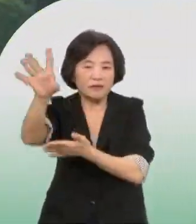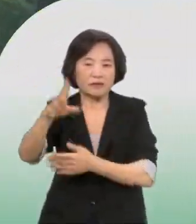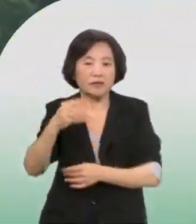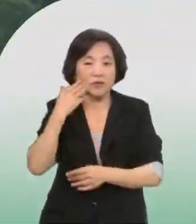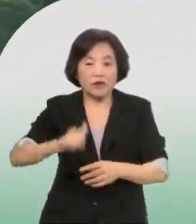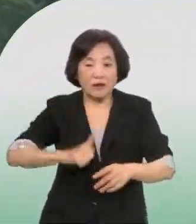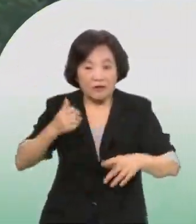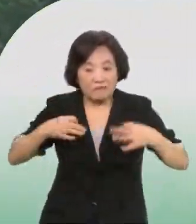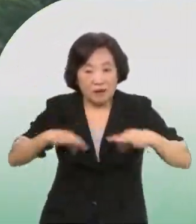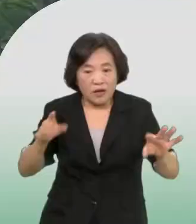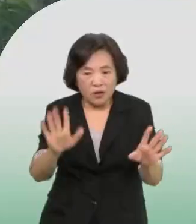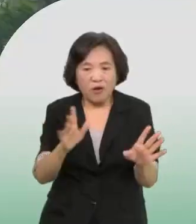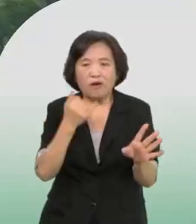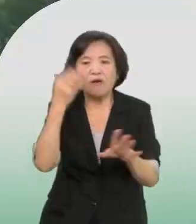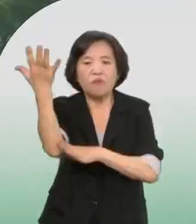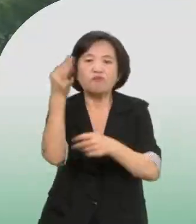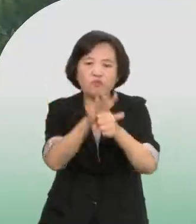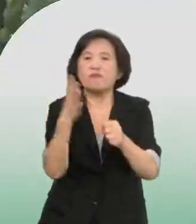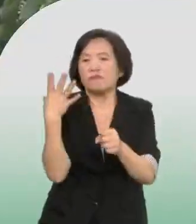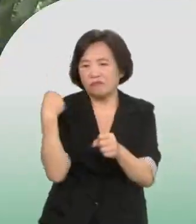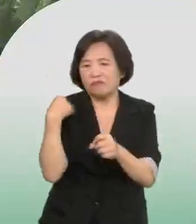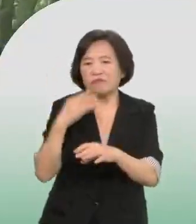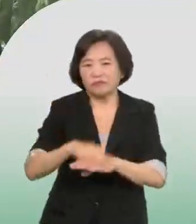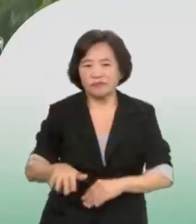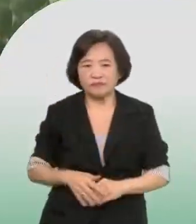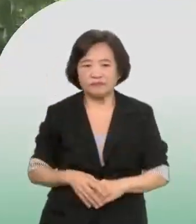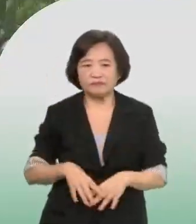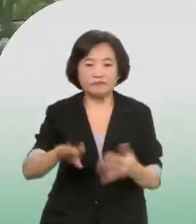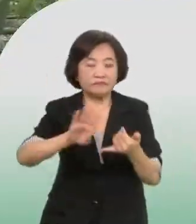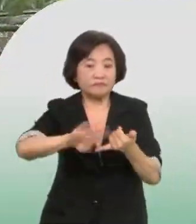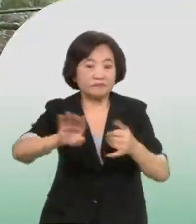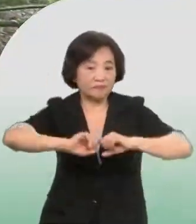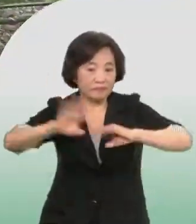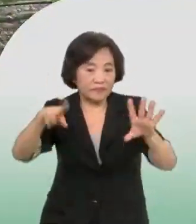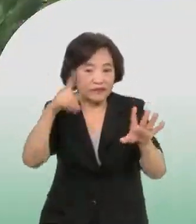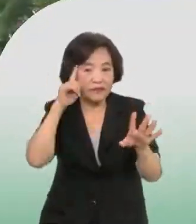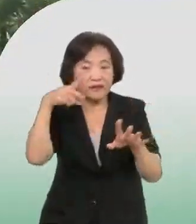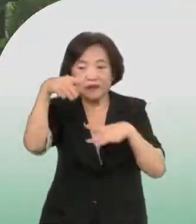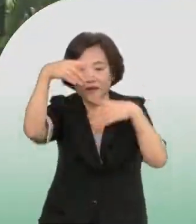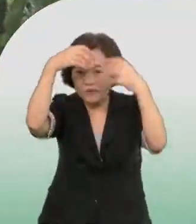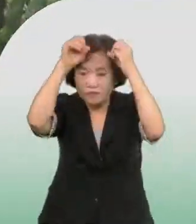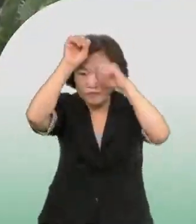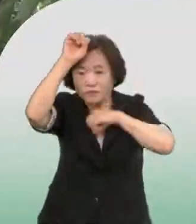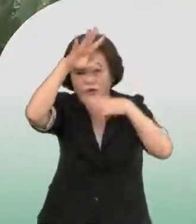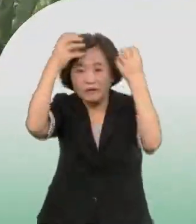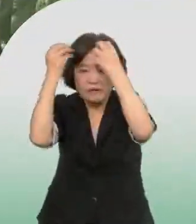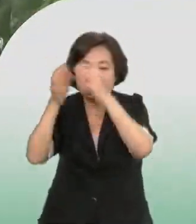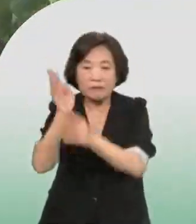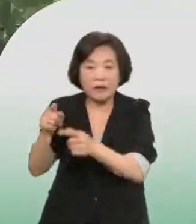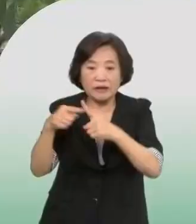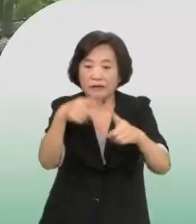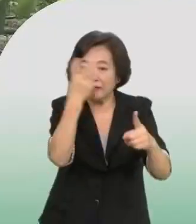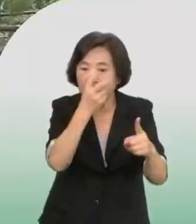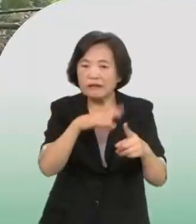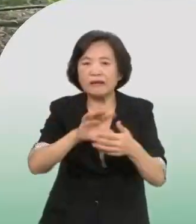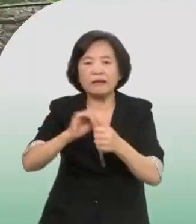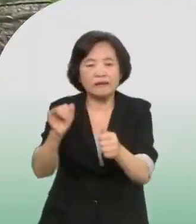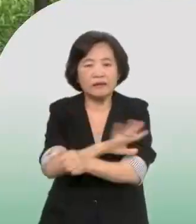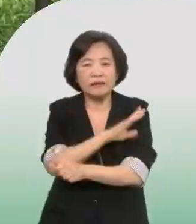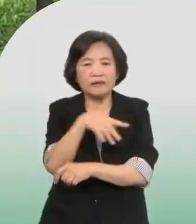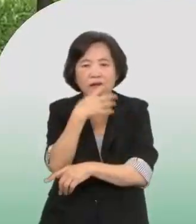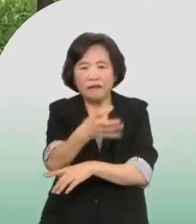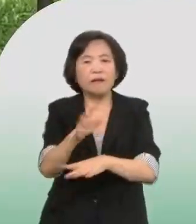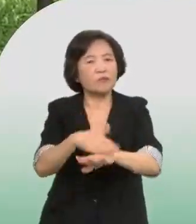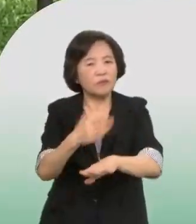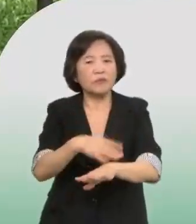其实他权益都不会受到损害。 农业署冬季分数强调。王里福果无论喺咩时候先砍，都冇影响耕种人得到救